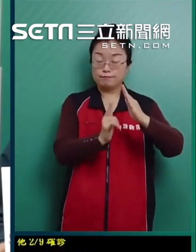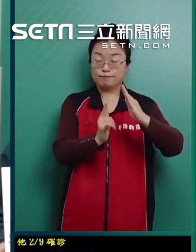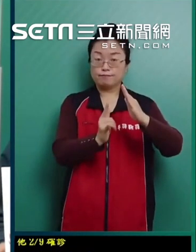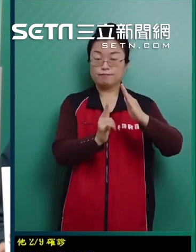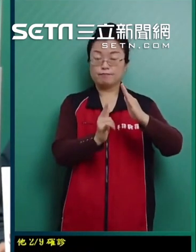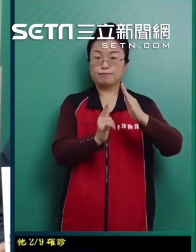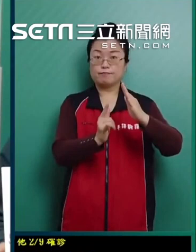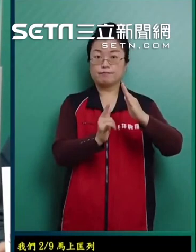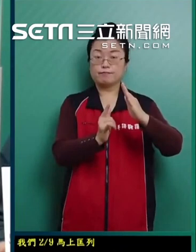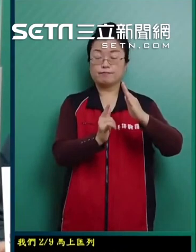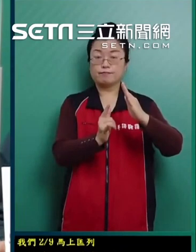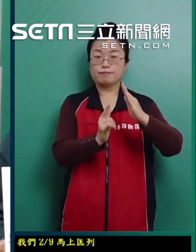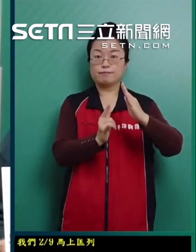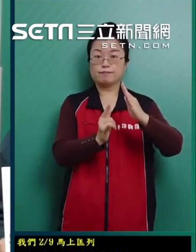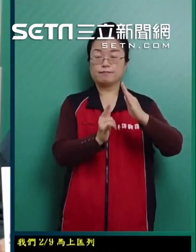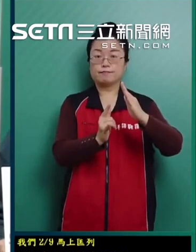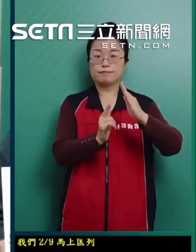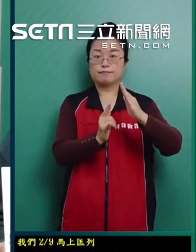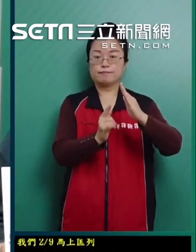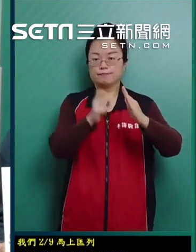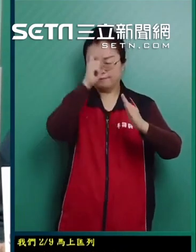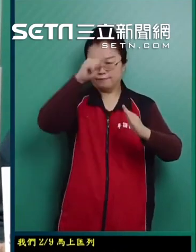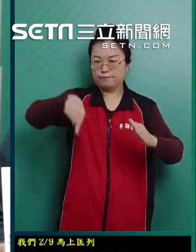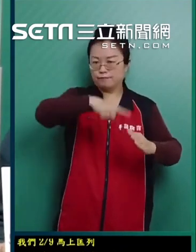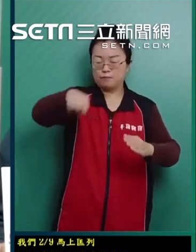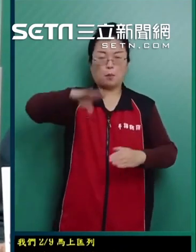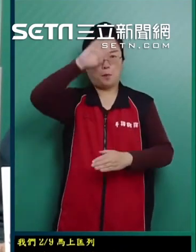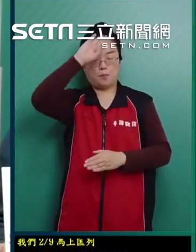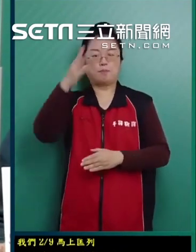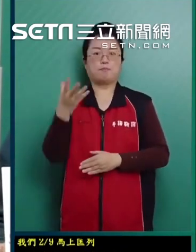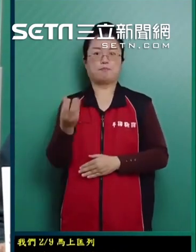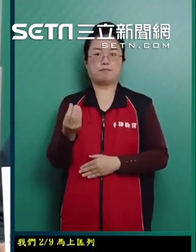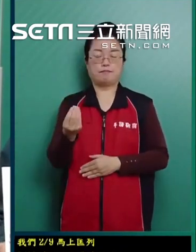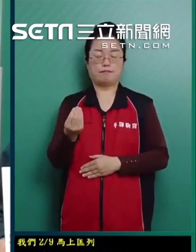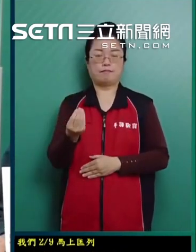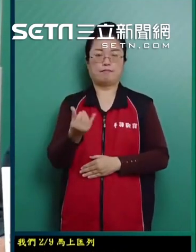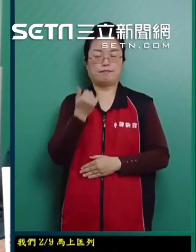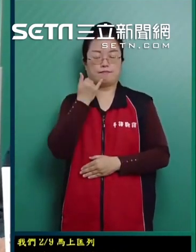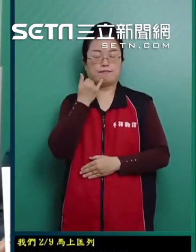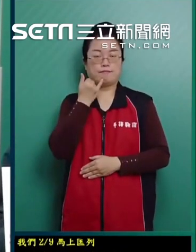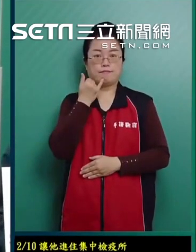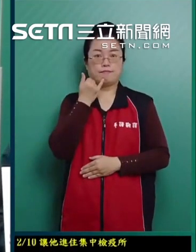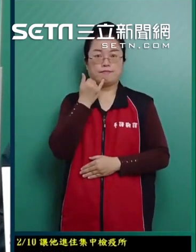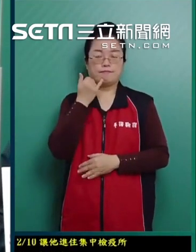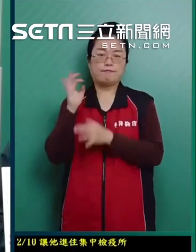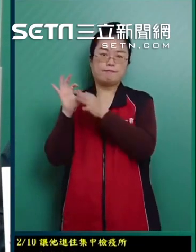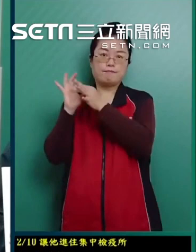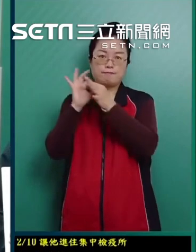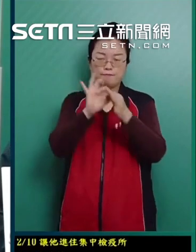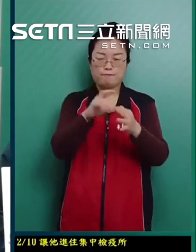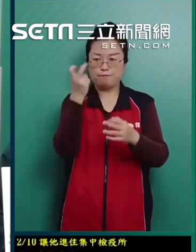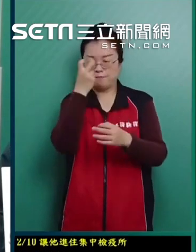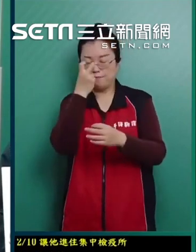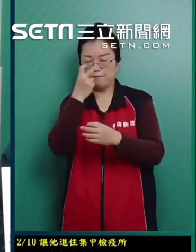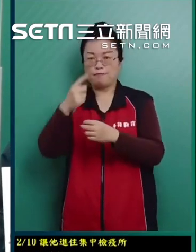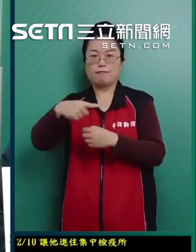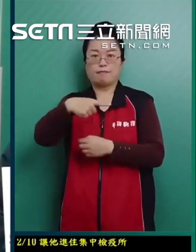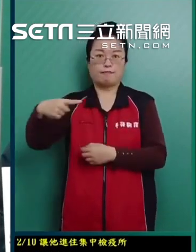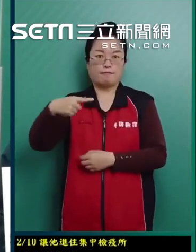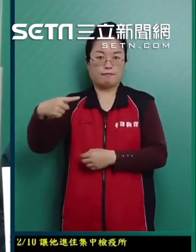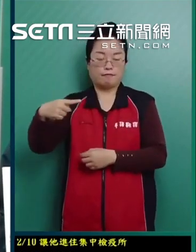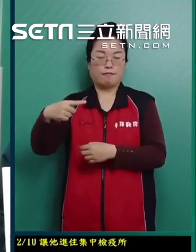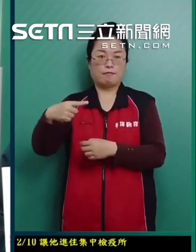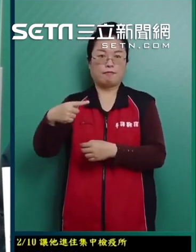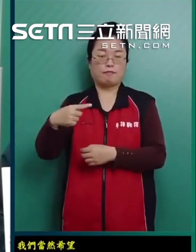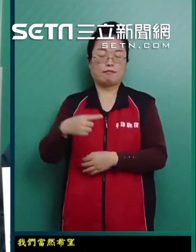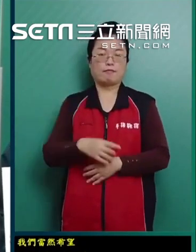都能够啊不没有这个发病，那出来之后也没有发病，那能够持续阴性，那让他们平